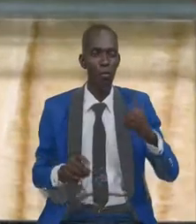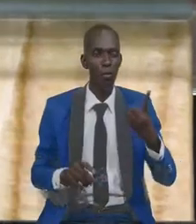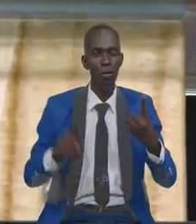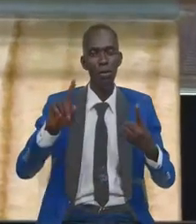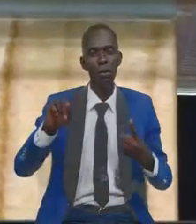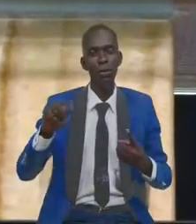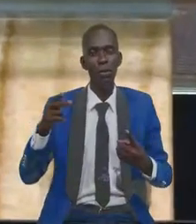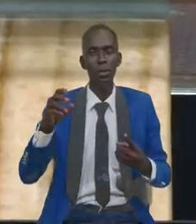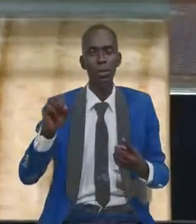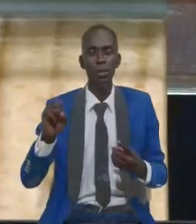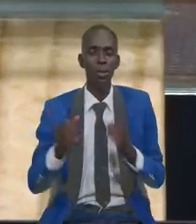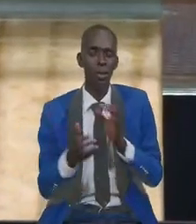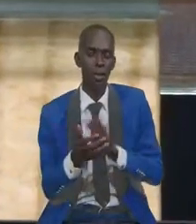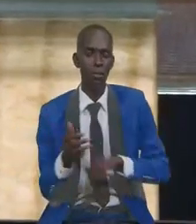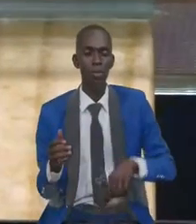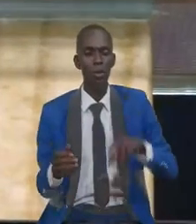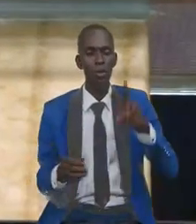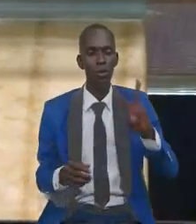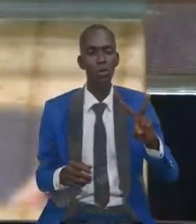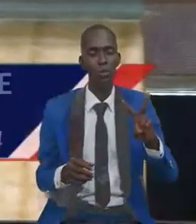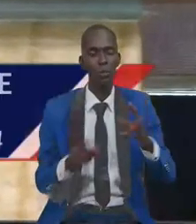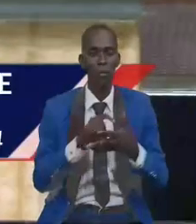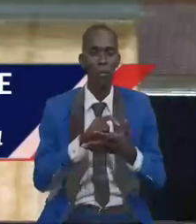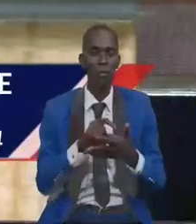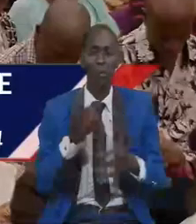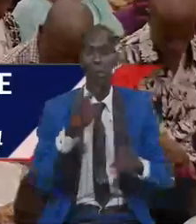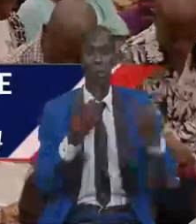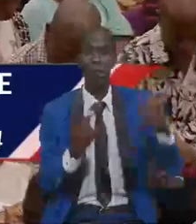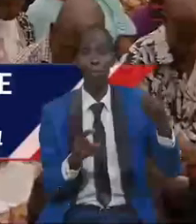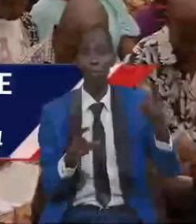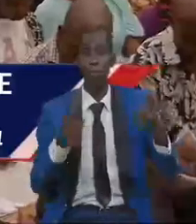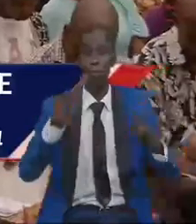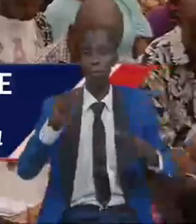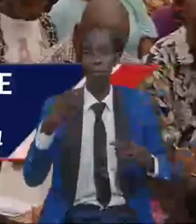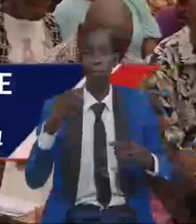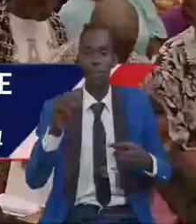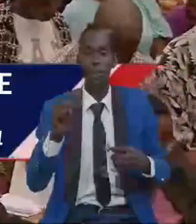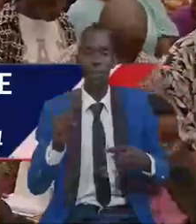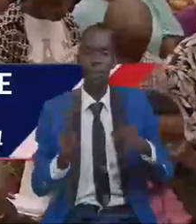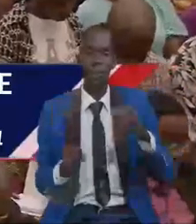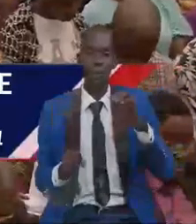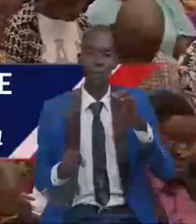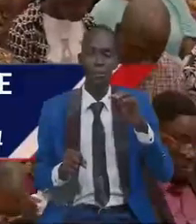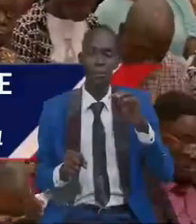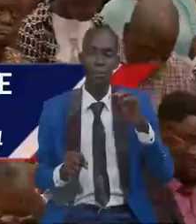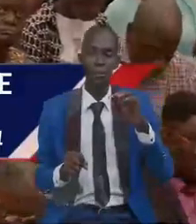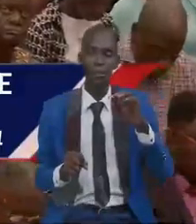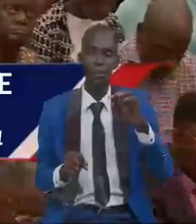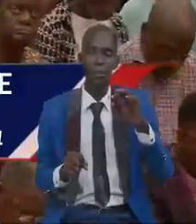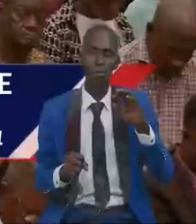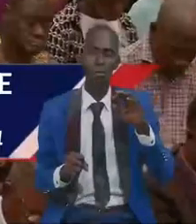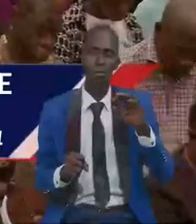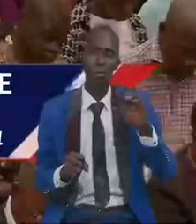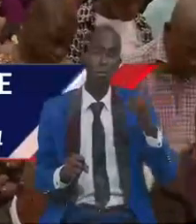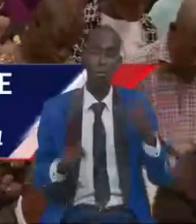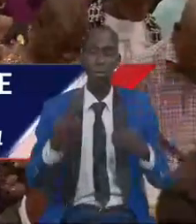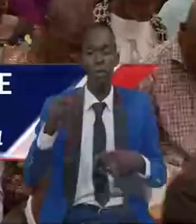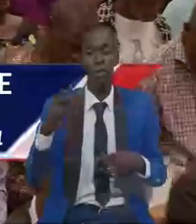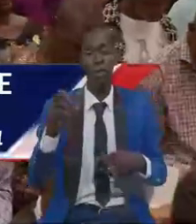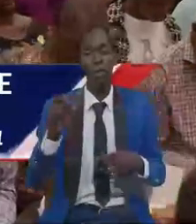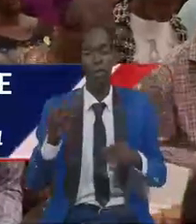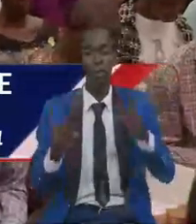Thessaloniciens, chapitre 2. 1 Thessaloniciens, chapitre 2. Le verset 3, 2 verset 3, «